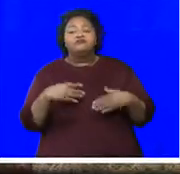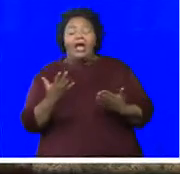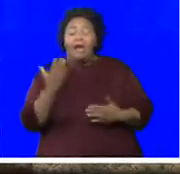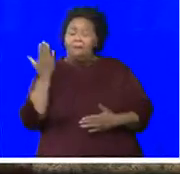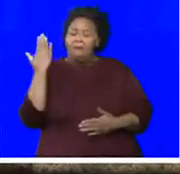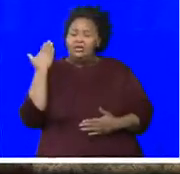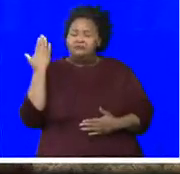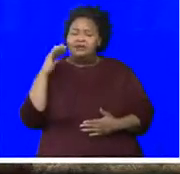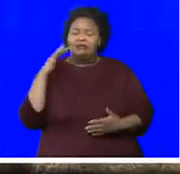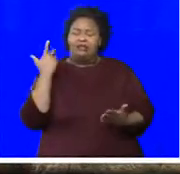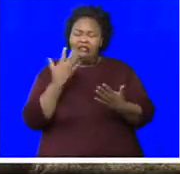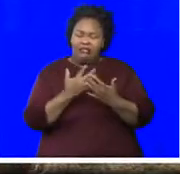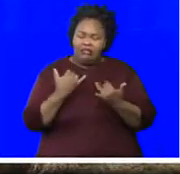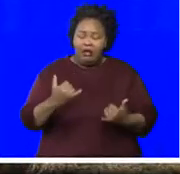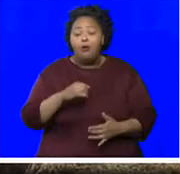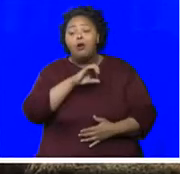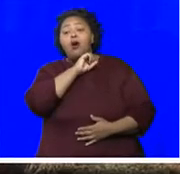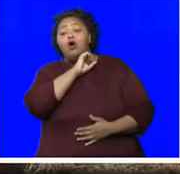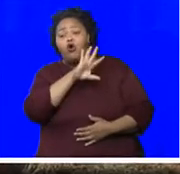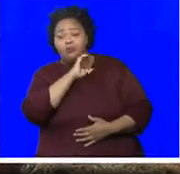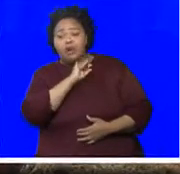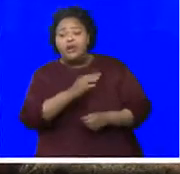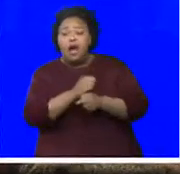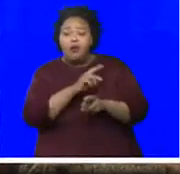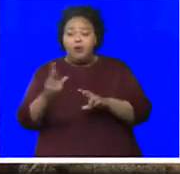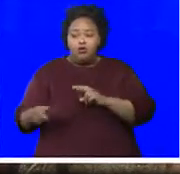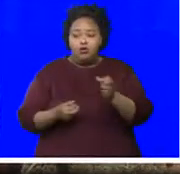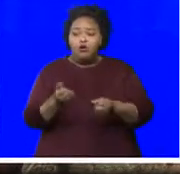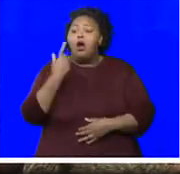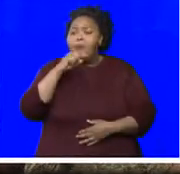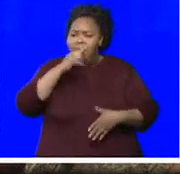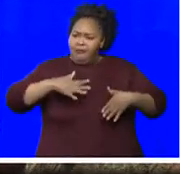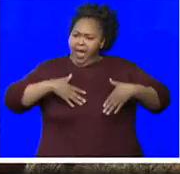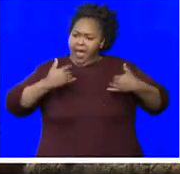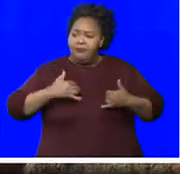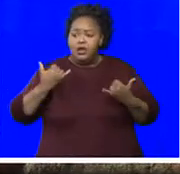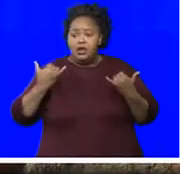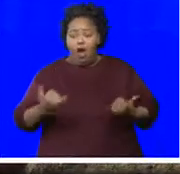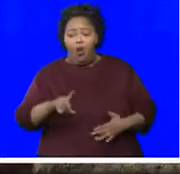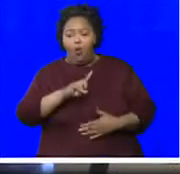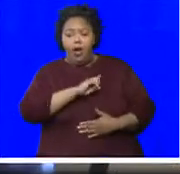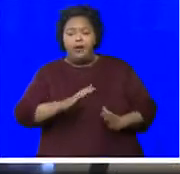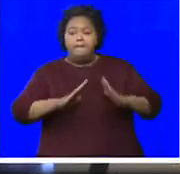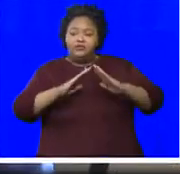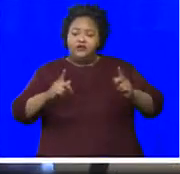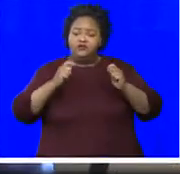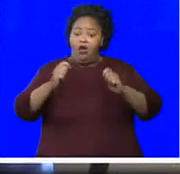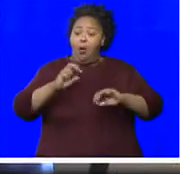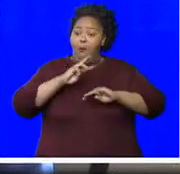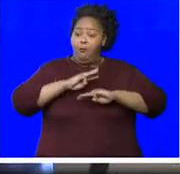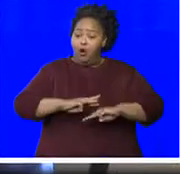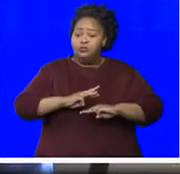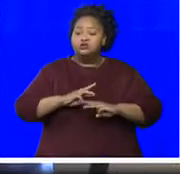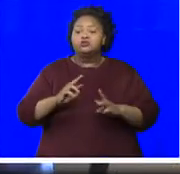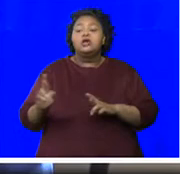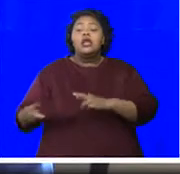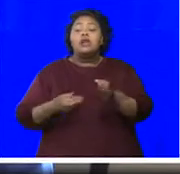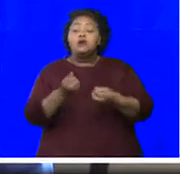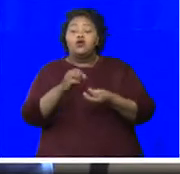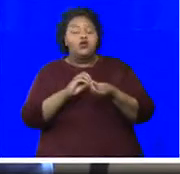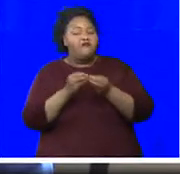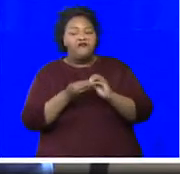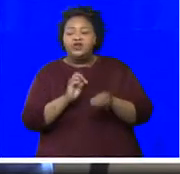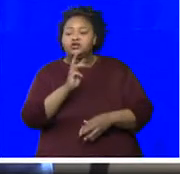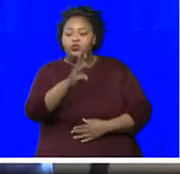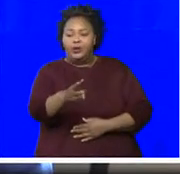umile bayajabula ukuthi litiko liyethembisa ukuthi kutawubangcono imigwaqo ilungiswe sithi asikubonge lokhu bese